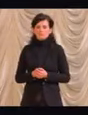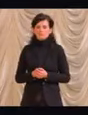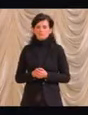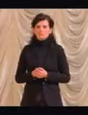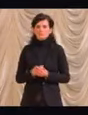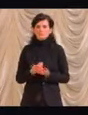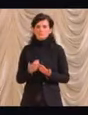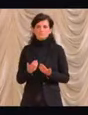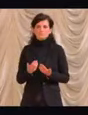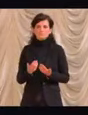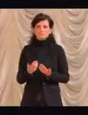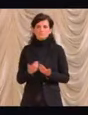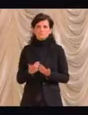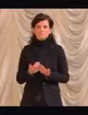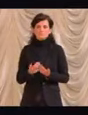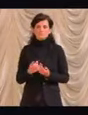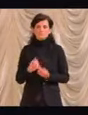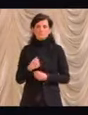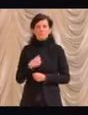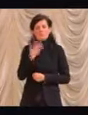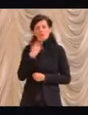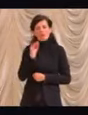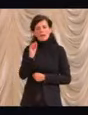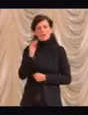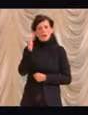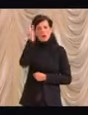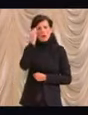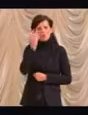modo. Volevo avere un'opinione da parte di entrambi.